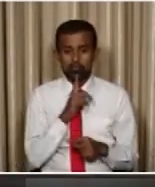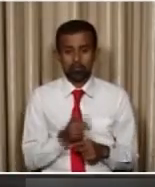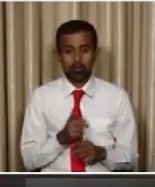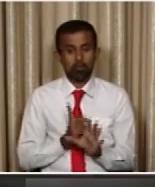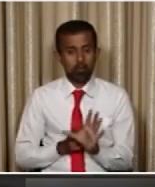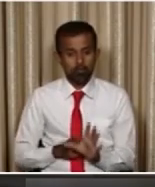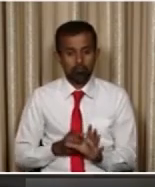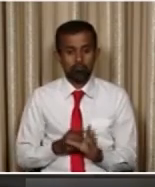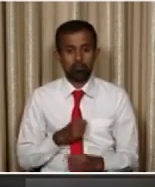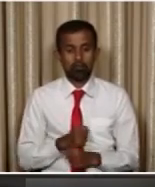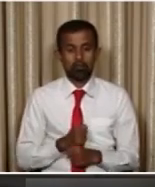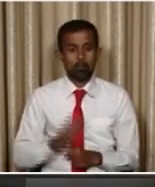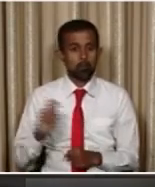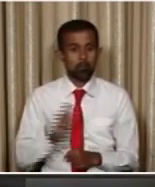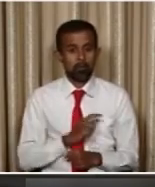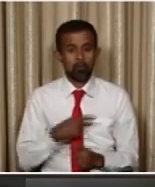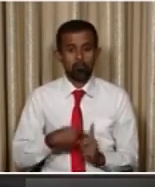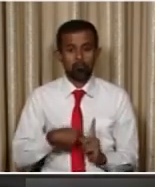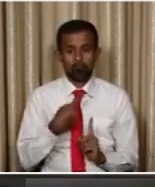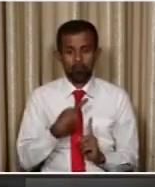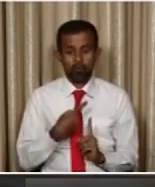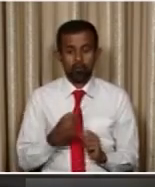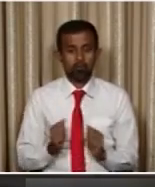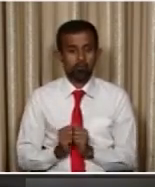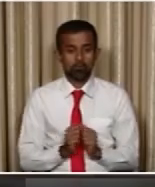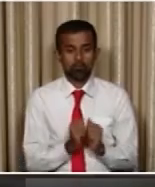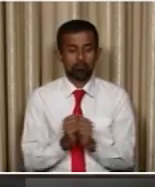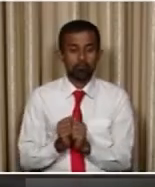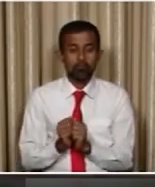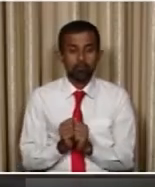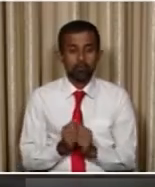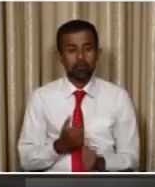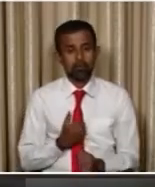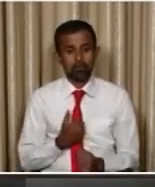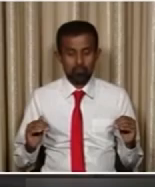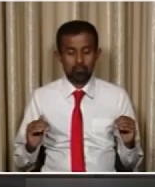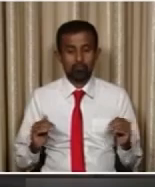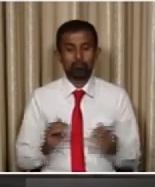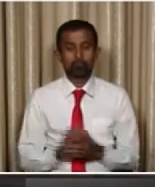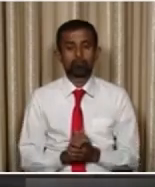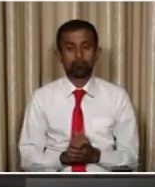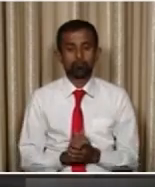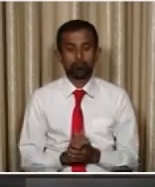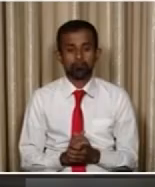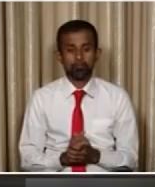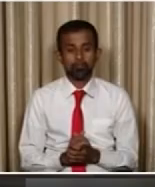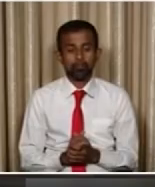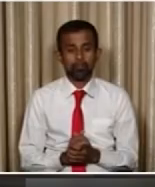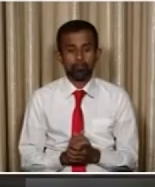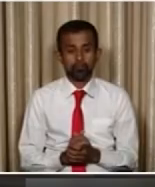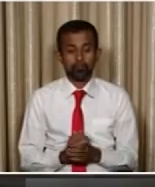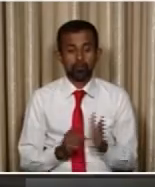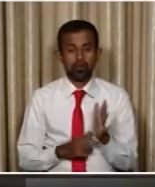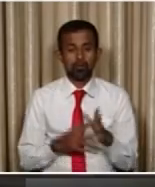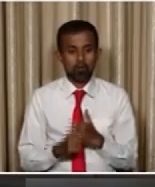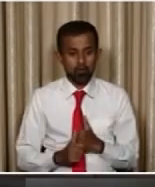විටකම රාජ්‍ය ආදායම වැඩි කිරීම සහ මේ කටයුතු පිළිබඳ තියෙන උනන්දුව අවම කිරීම පැත්තේ ඉඳගෙන තමයි මේ නීති